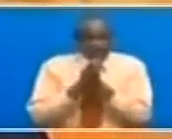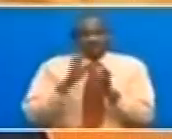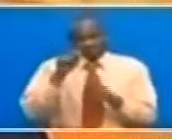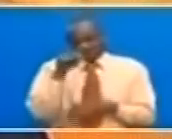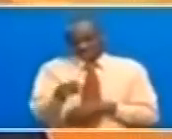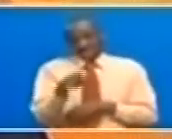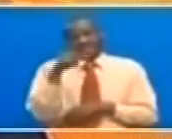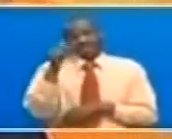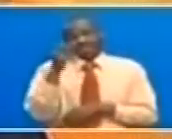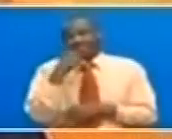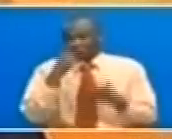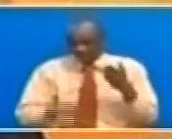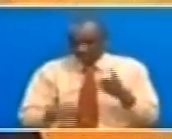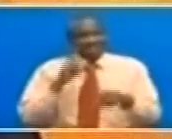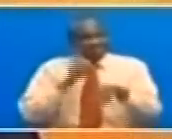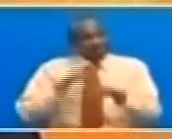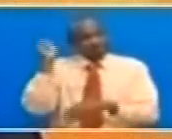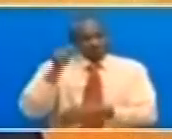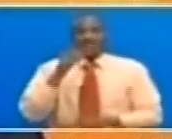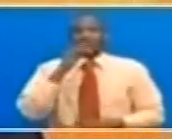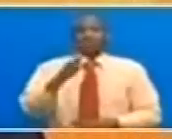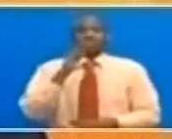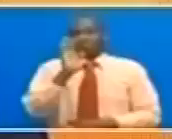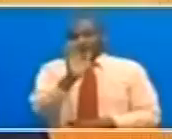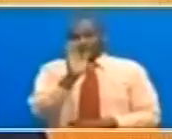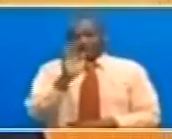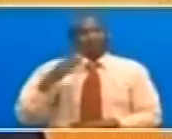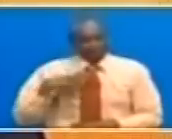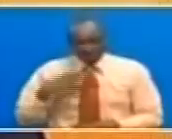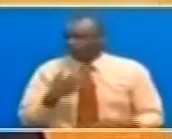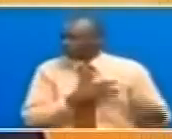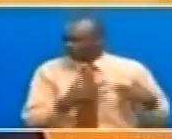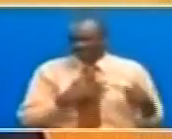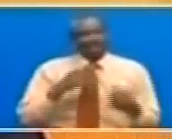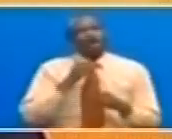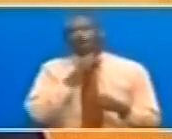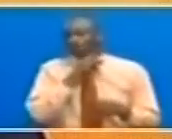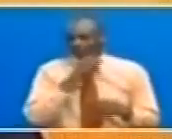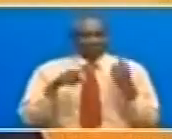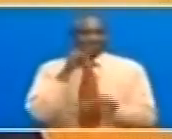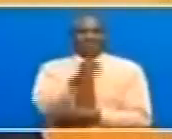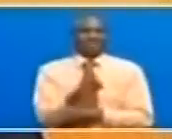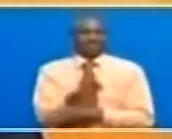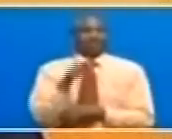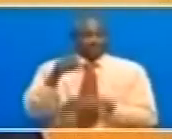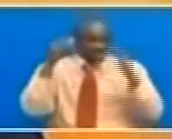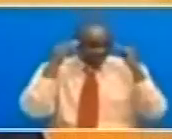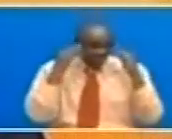Hussein Mohammed, hotuba ya rais iliyozua mseto wa hisia pia iliweza kuzungumziwa mahakamani mapema hii